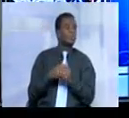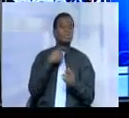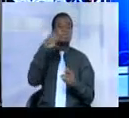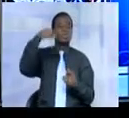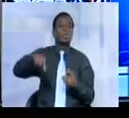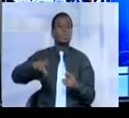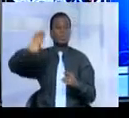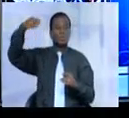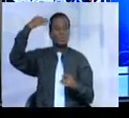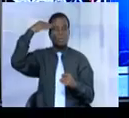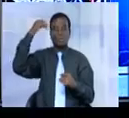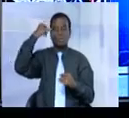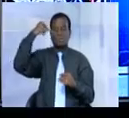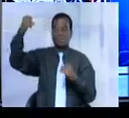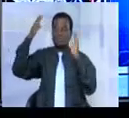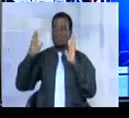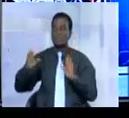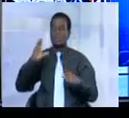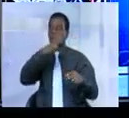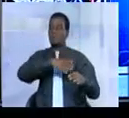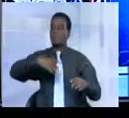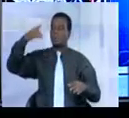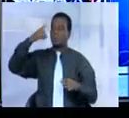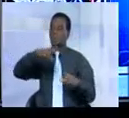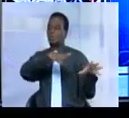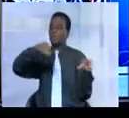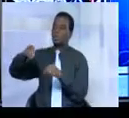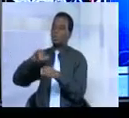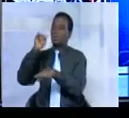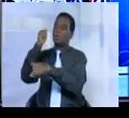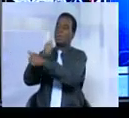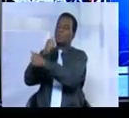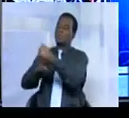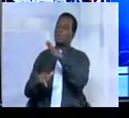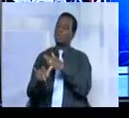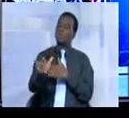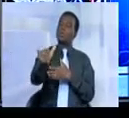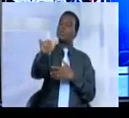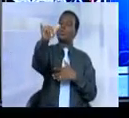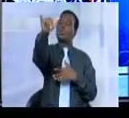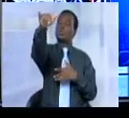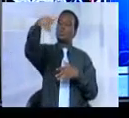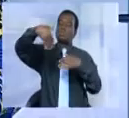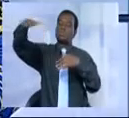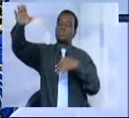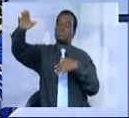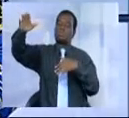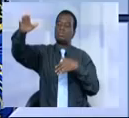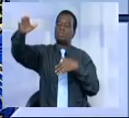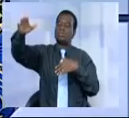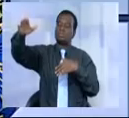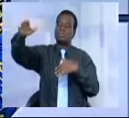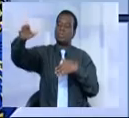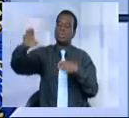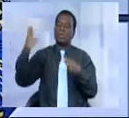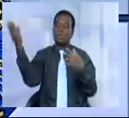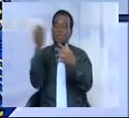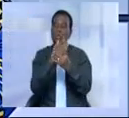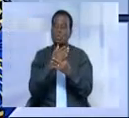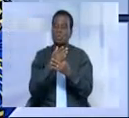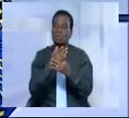que le Premier ministre japonais et sa délégation ont quitté Abidjan ce matin aux environs de 11h. Le dossier des